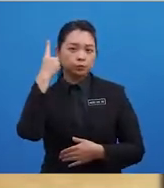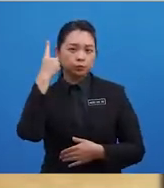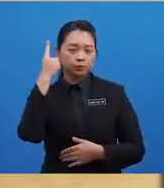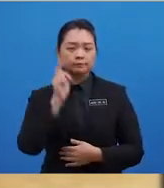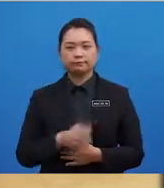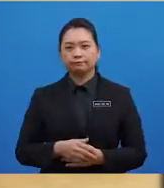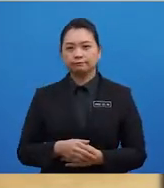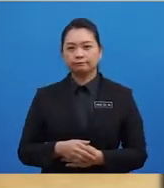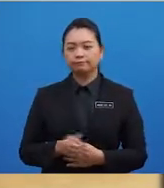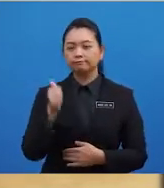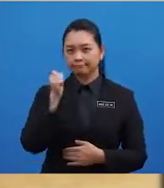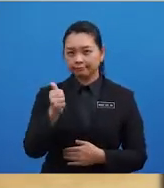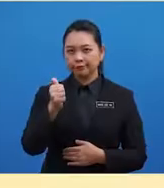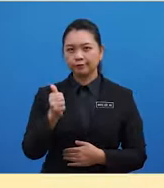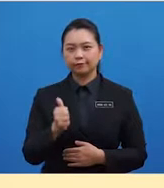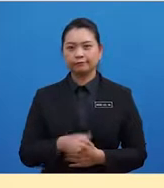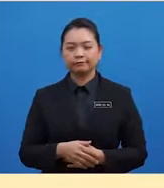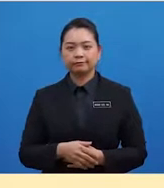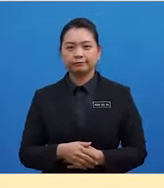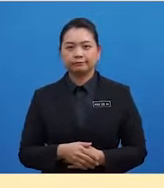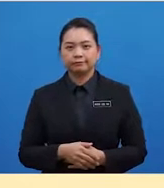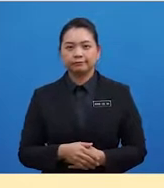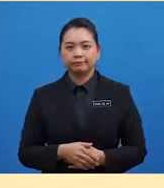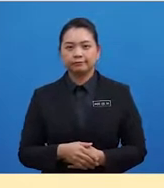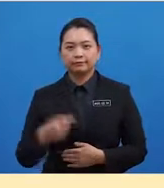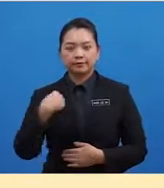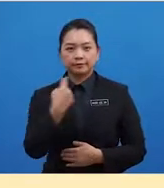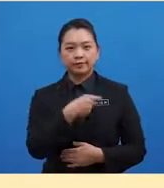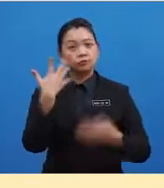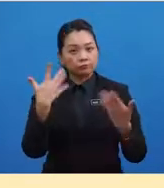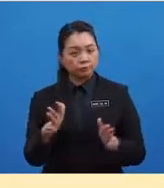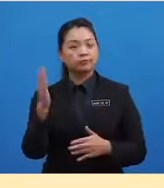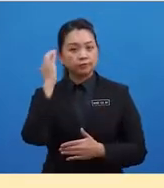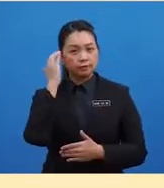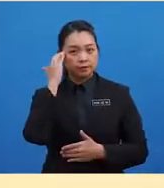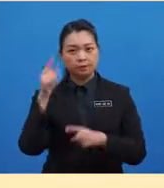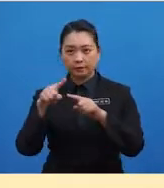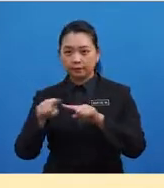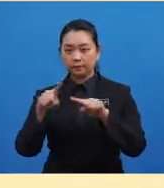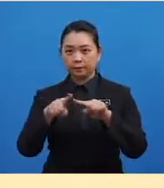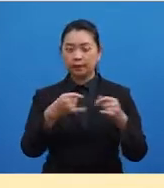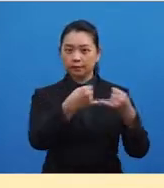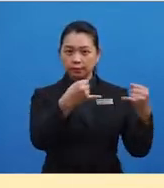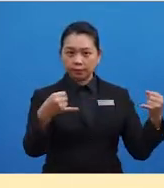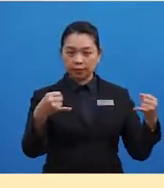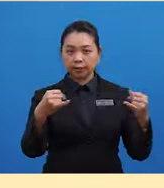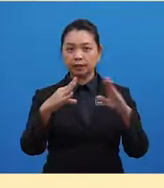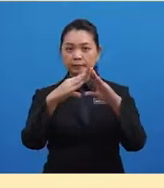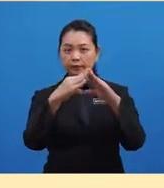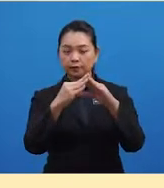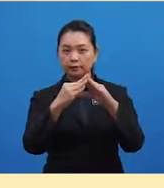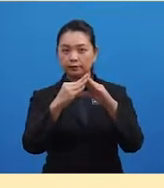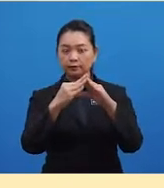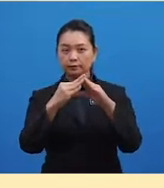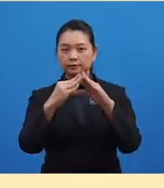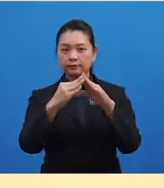Aha, bagus anak murid cikgu. Kita telah mengenali pelbagai jenis prisma iaitu prisma